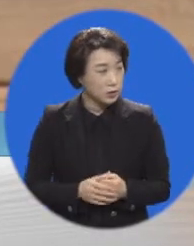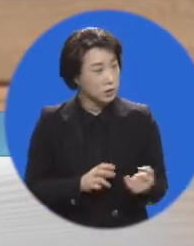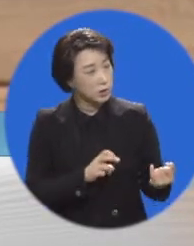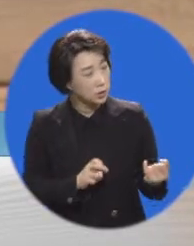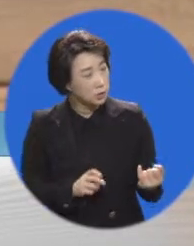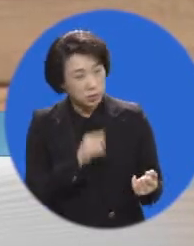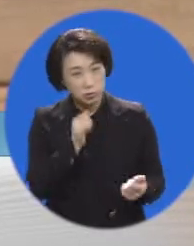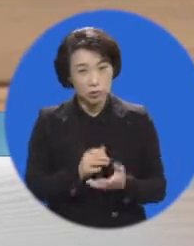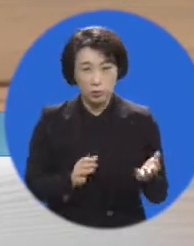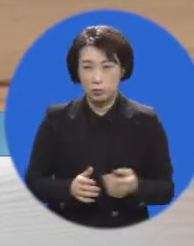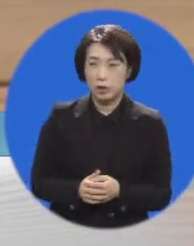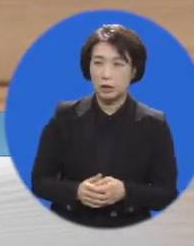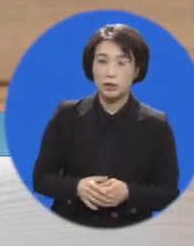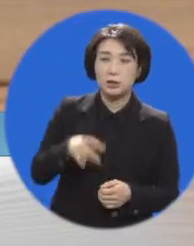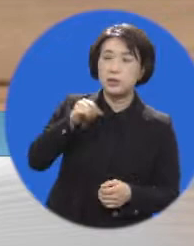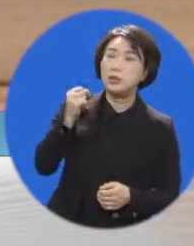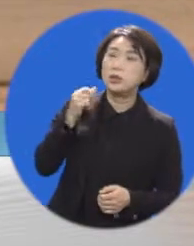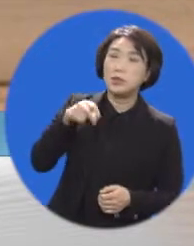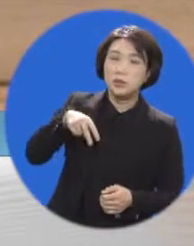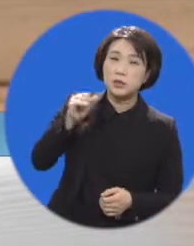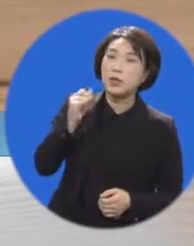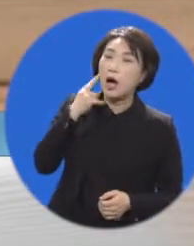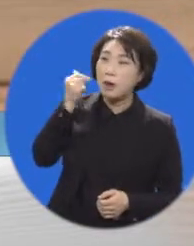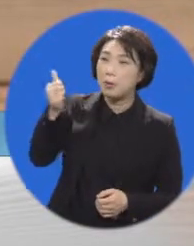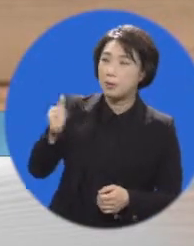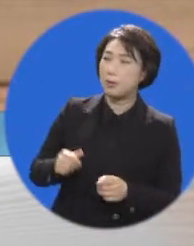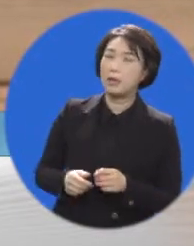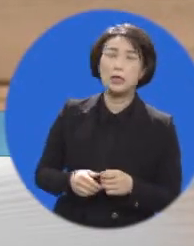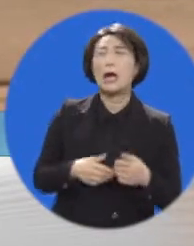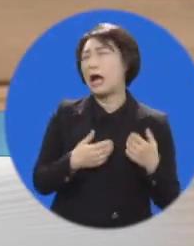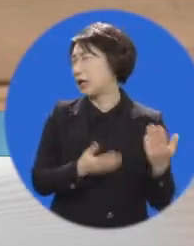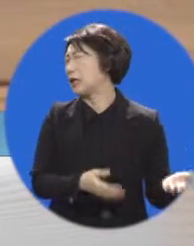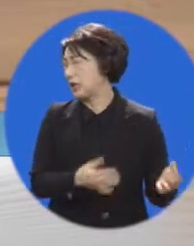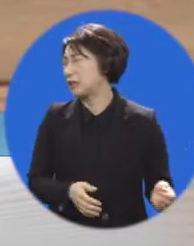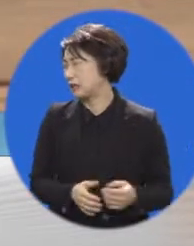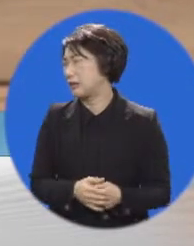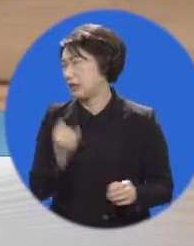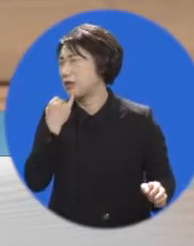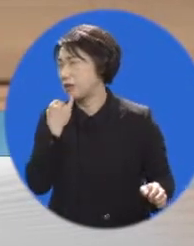도대체. 얘 문제는 시어머니야.